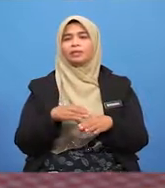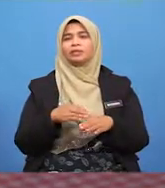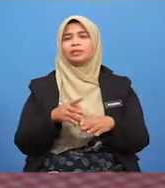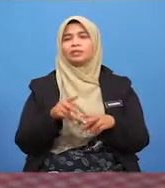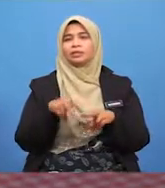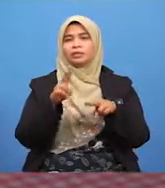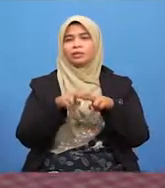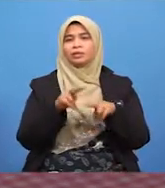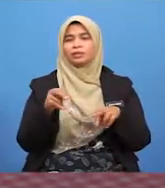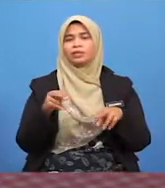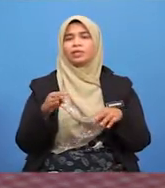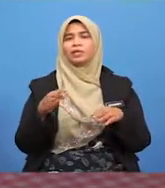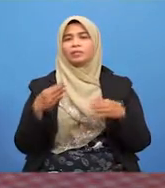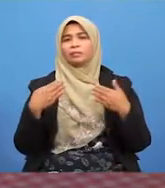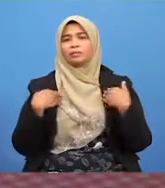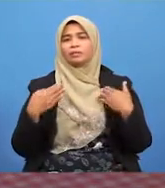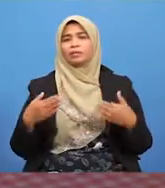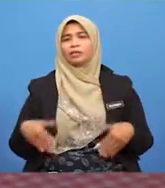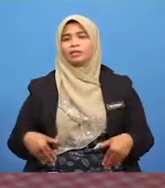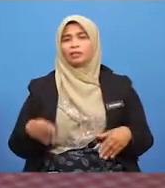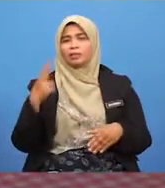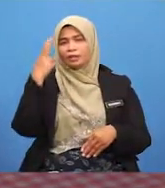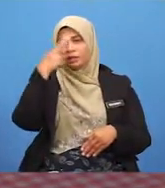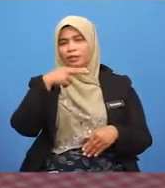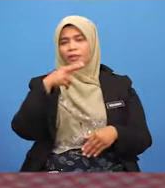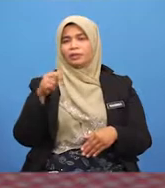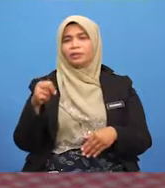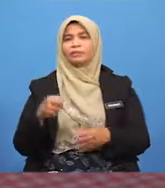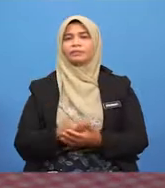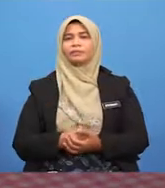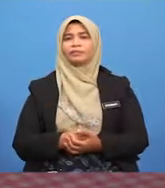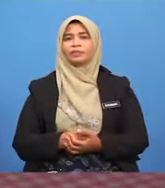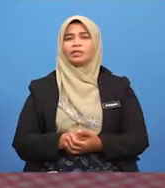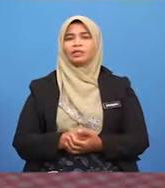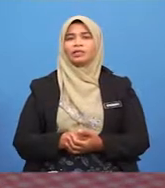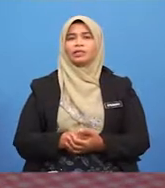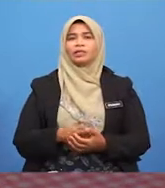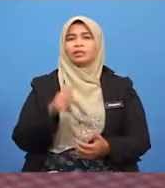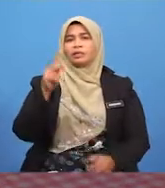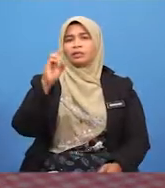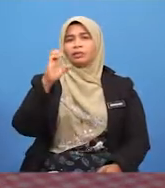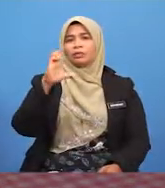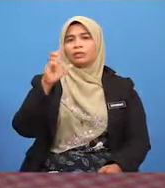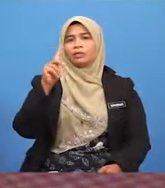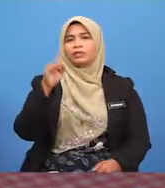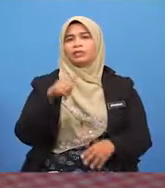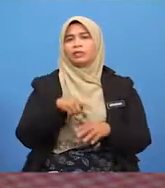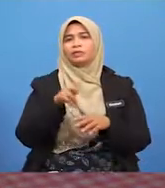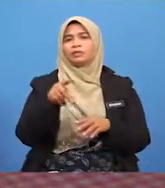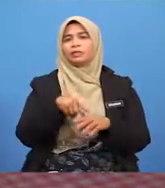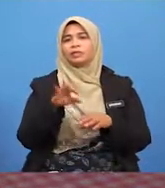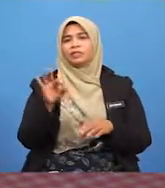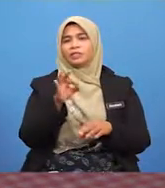kedudukan kocek pada badan hadapan gojek ini perlu dijahit pada kedua